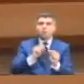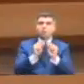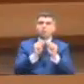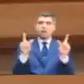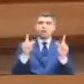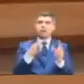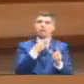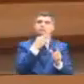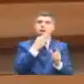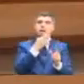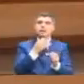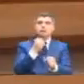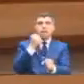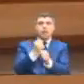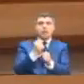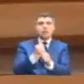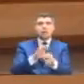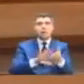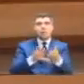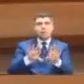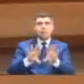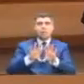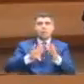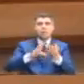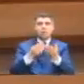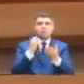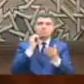واللي تسهلت العمل بين الملزمين المتعاملين في العقار. شكرا سيدي الرئيس. شكرا.